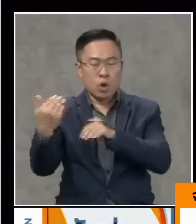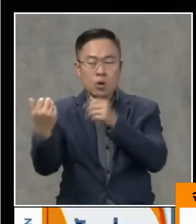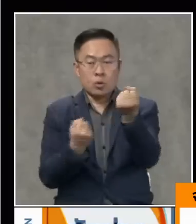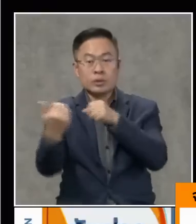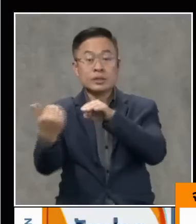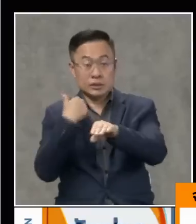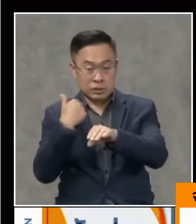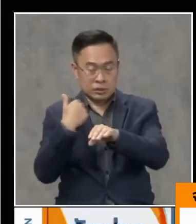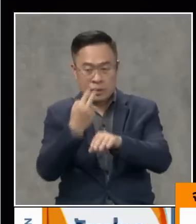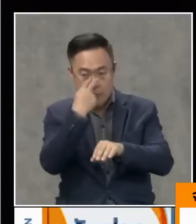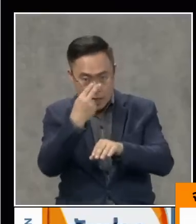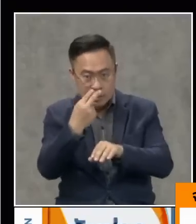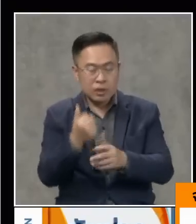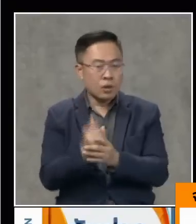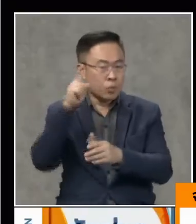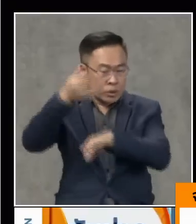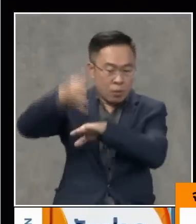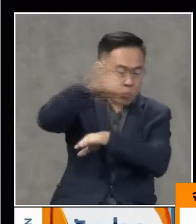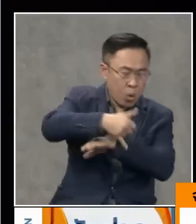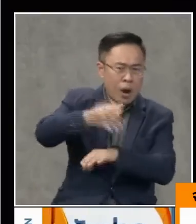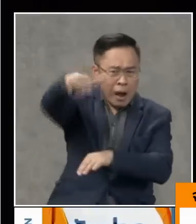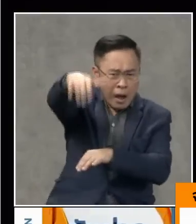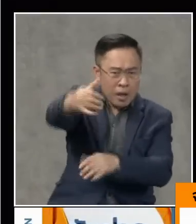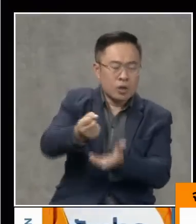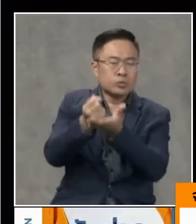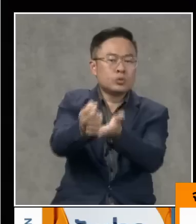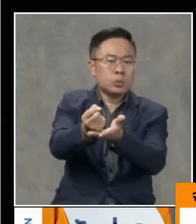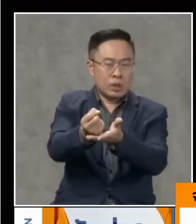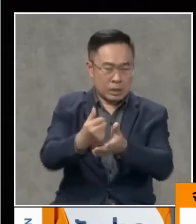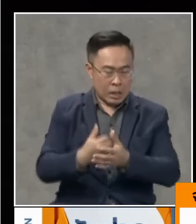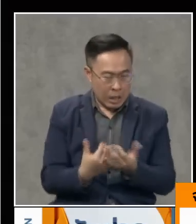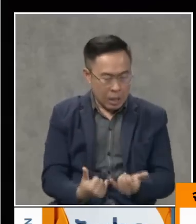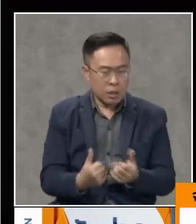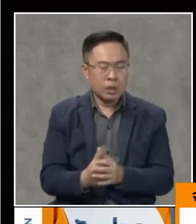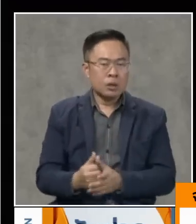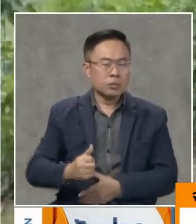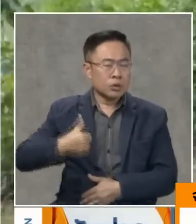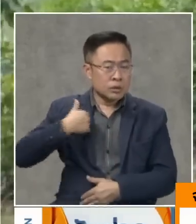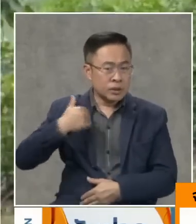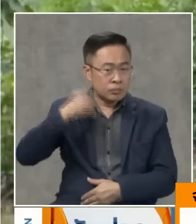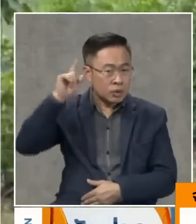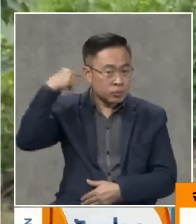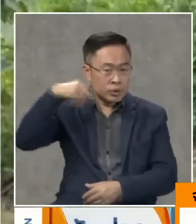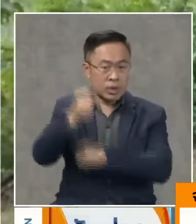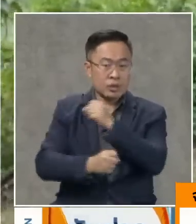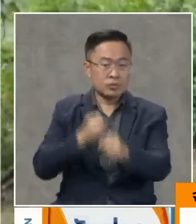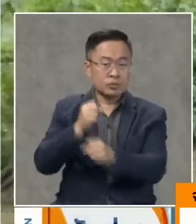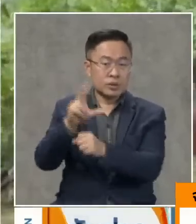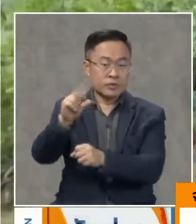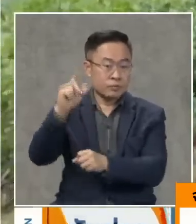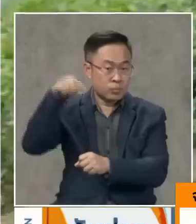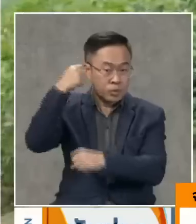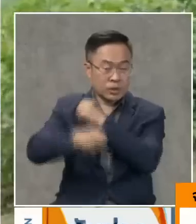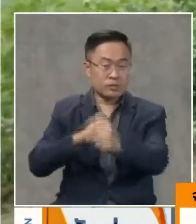พลเมืองดีที่เป็นคนถ่ายคลิปนะคะชื่อว่าที่ร้อยตรีหญิงณัชยาเขาแก้วอายุ30ปีค่ะแล้วก็สามี